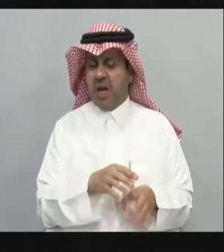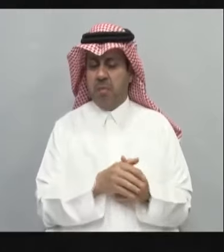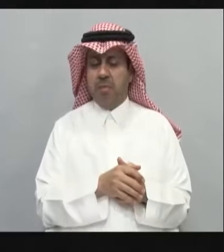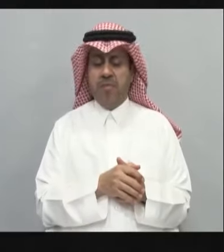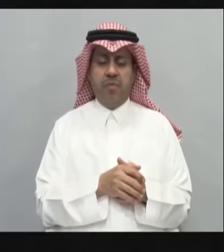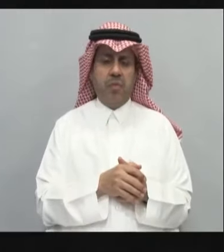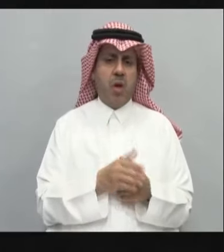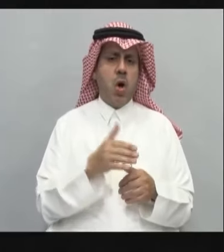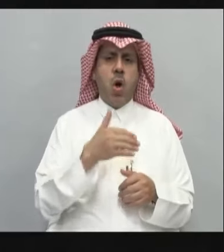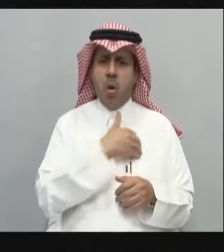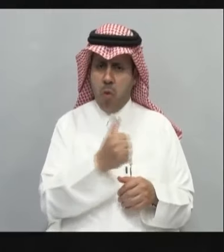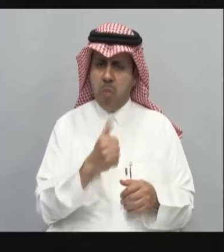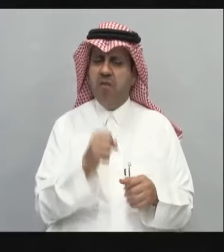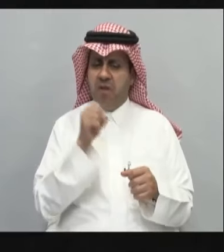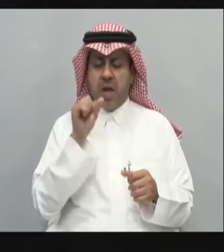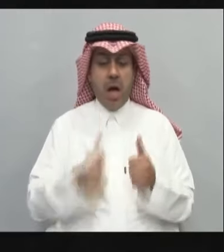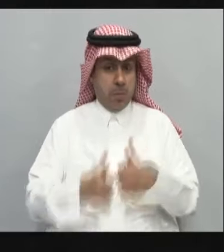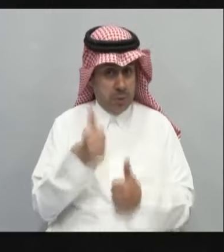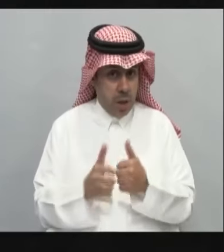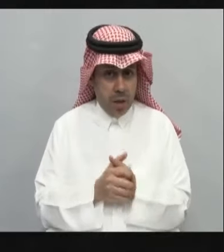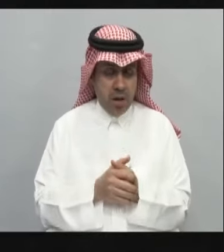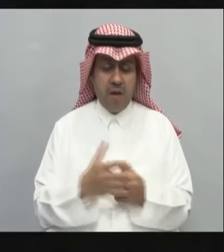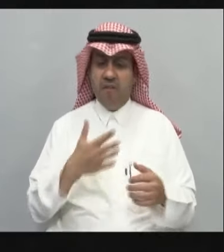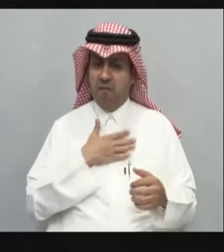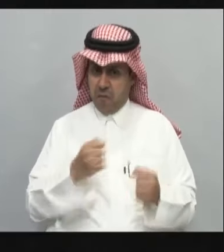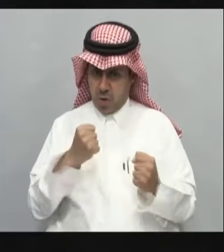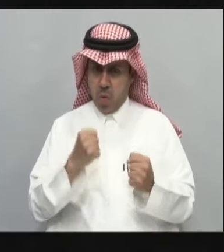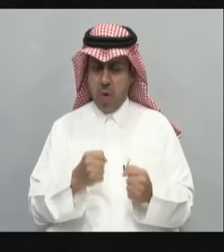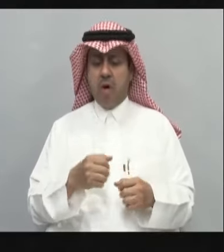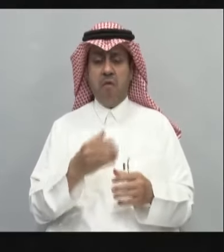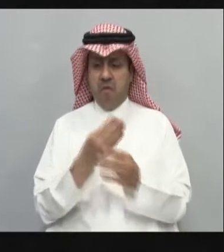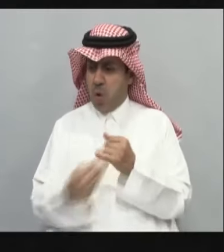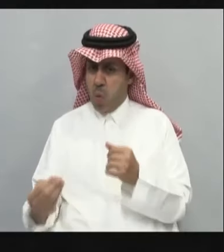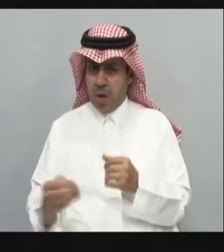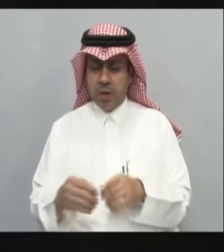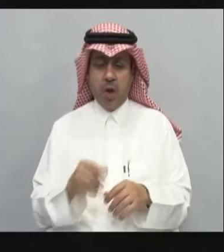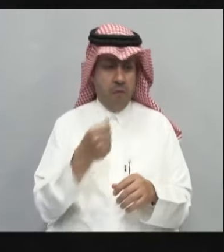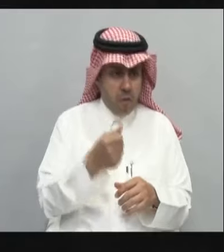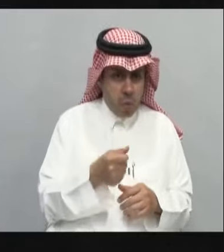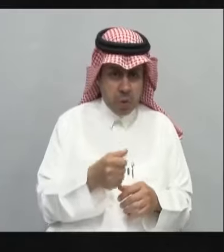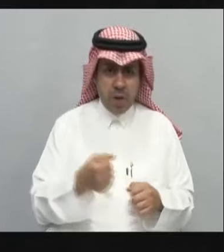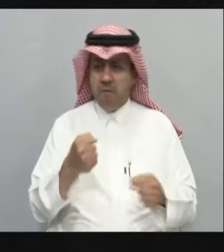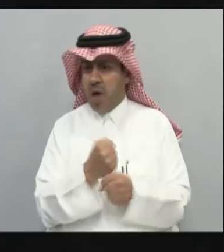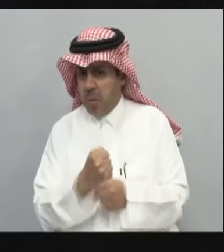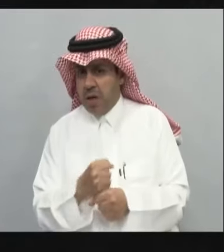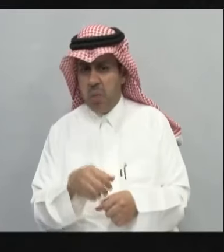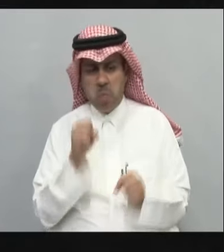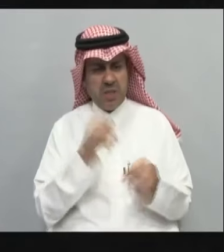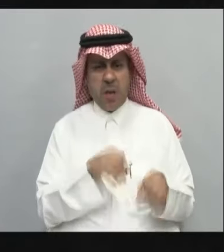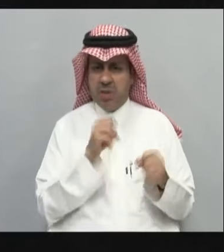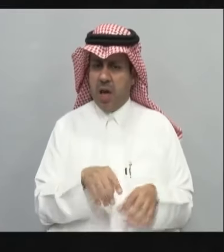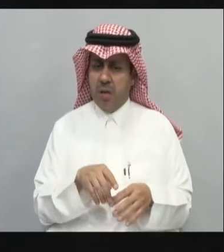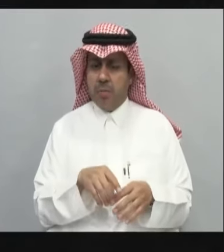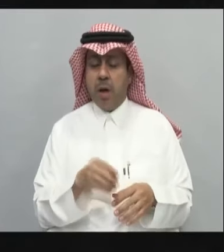ولد او مال او صحه او غير ذلك مما يصيب المؤمن فذكرنا في ذلك